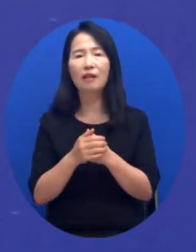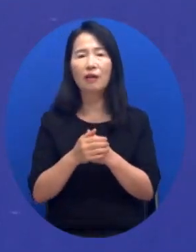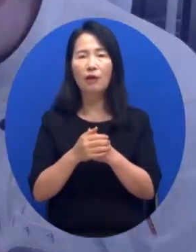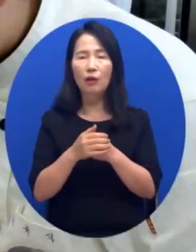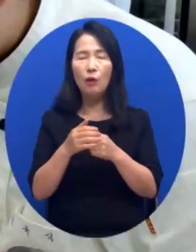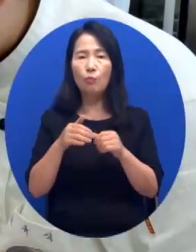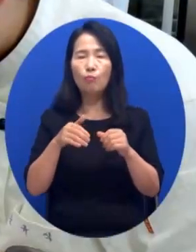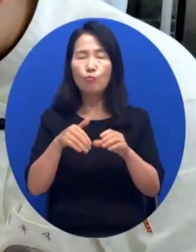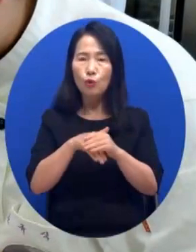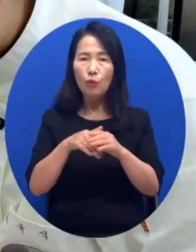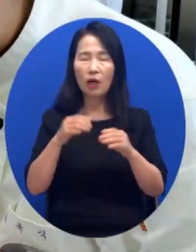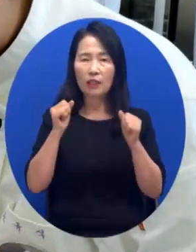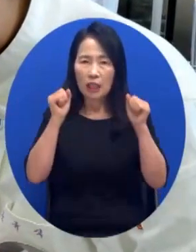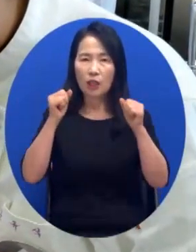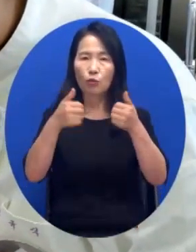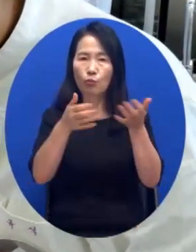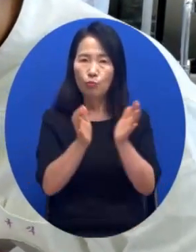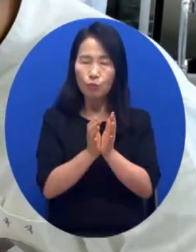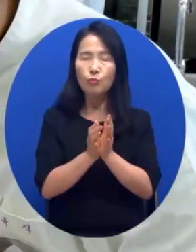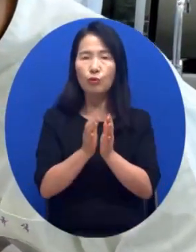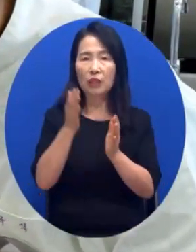수상했습니다.